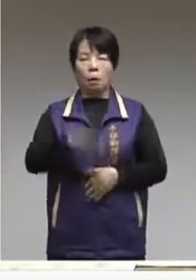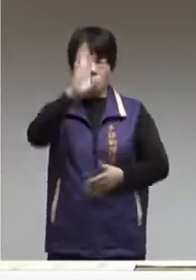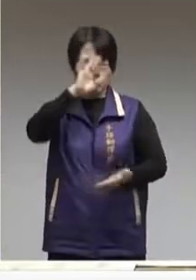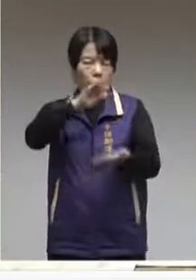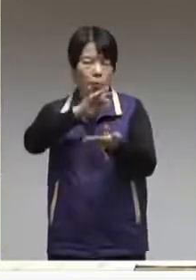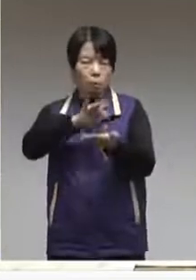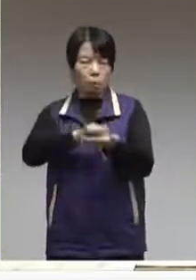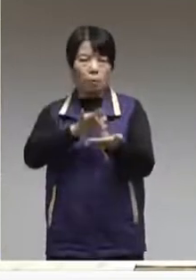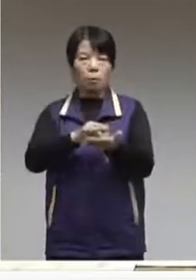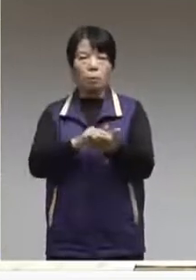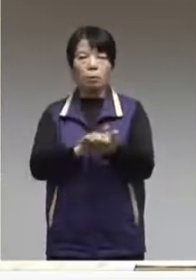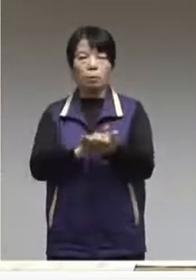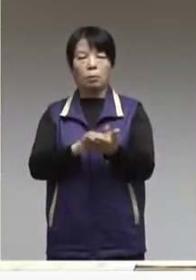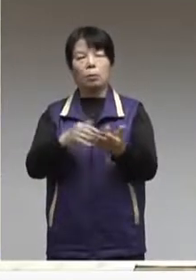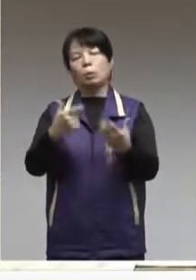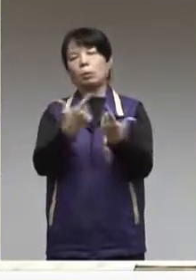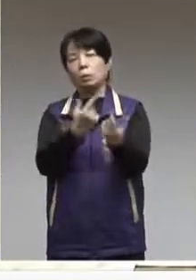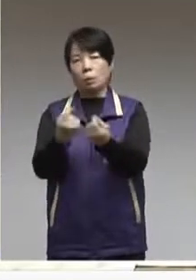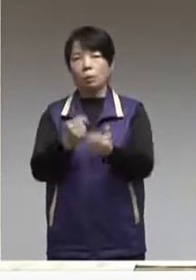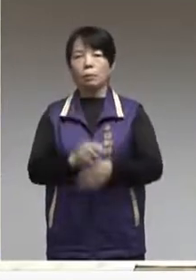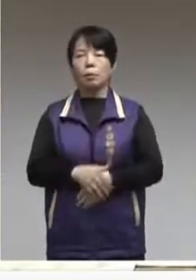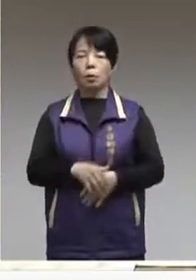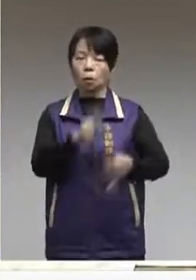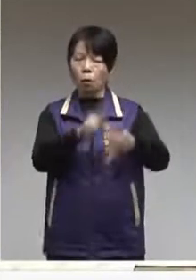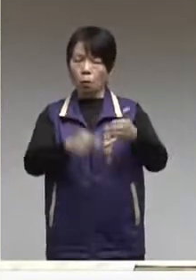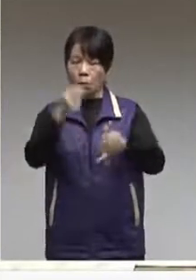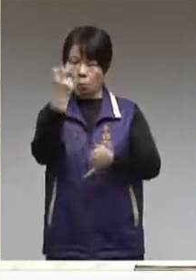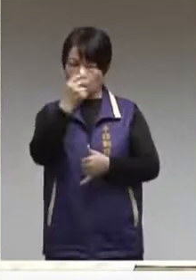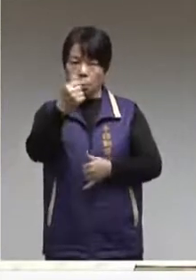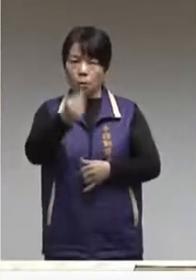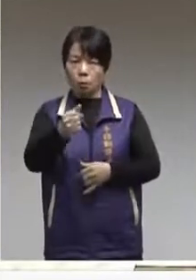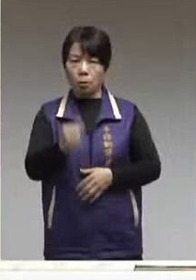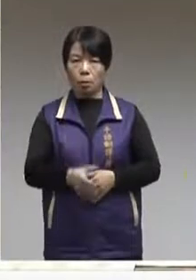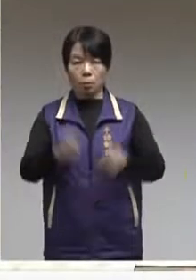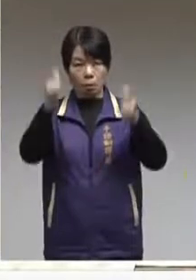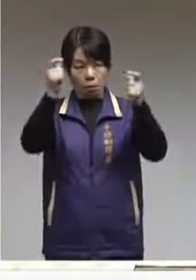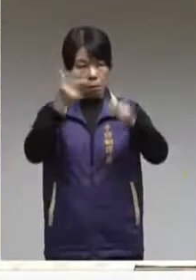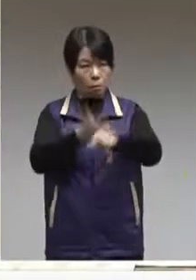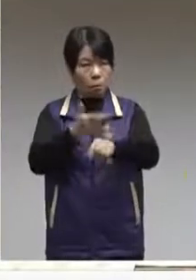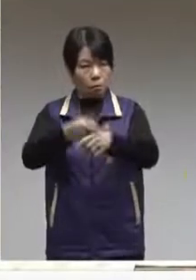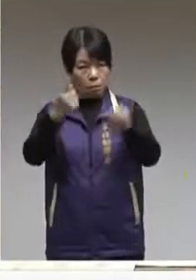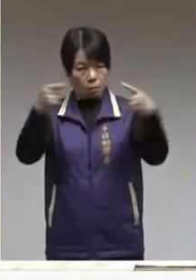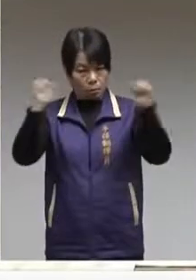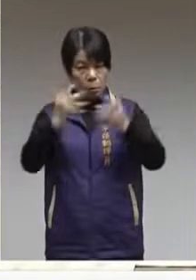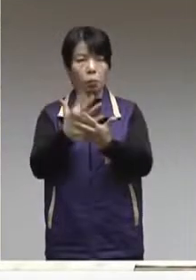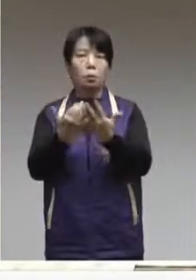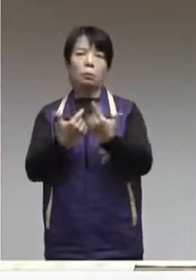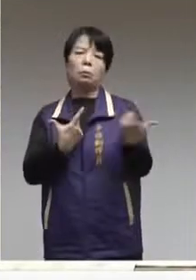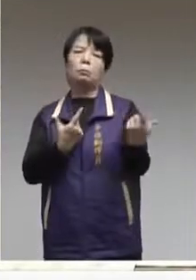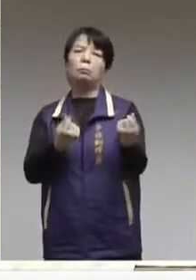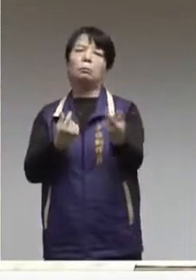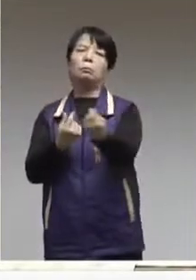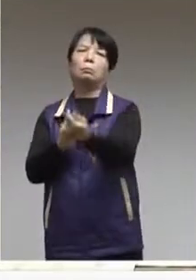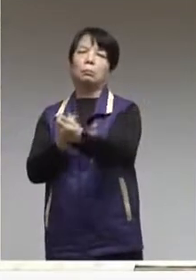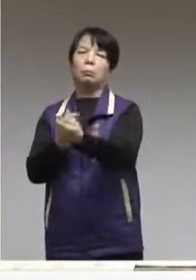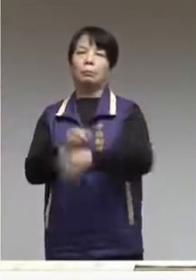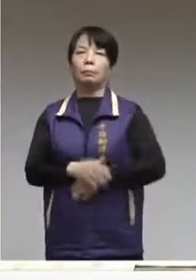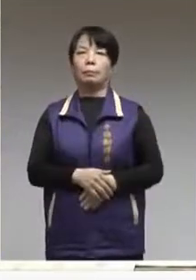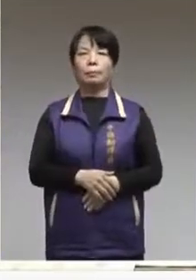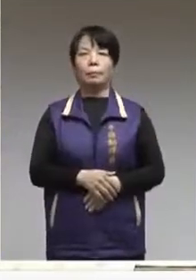几例、哦、从几个确诊个案看起来跟高科大的学生应该都还是一致、哎、